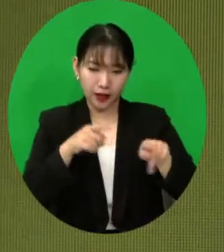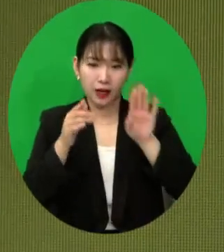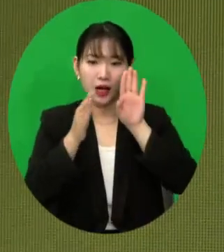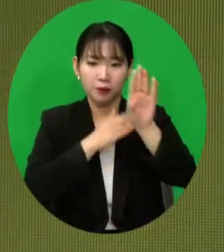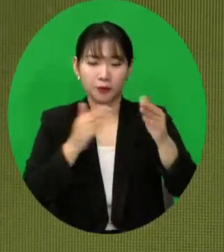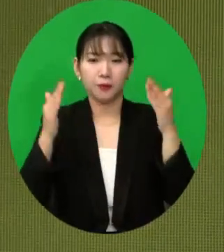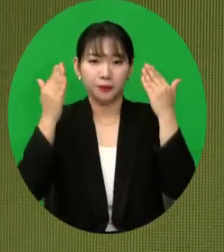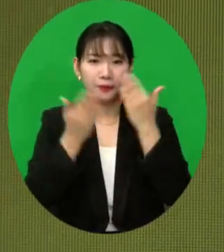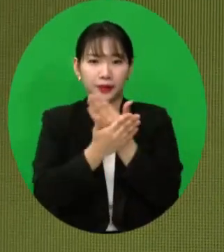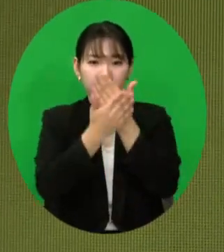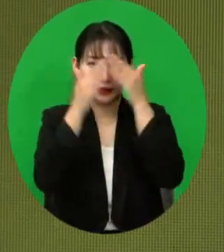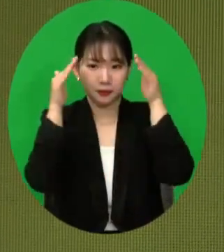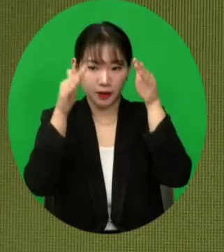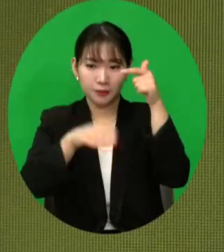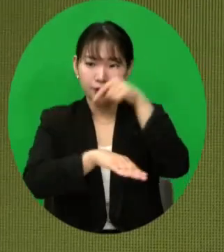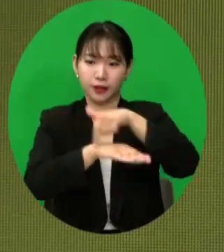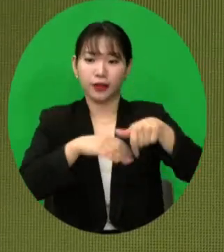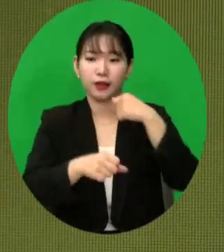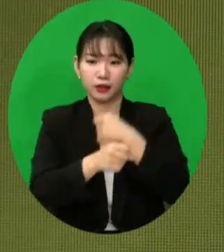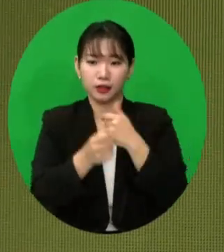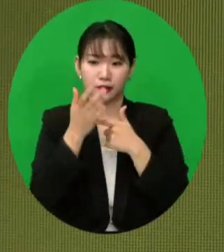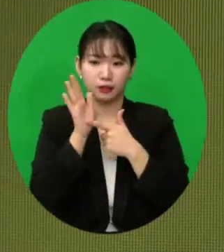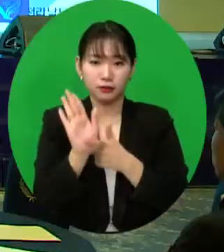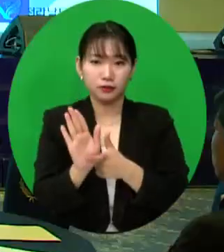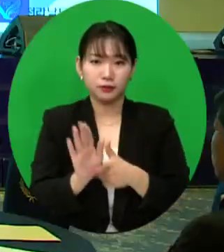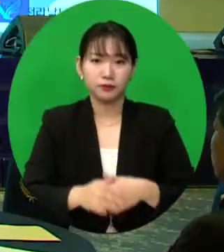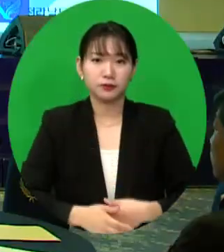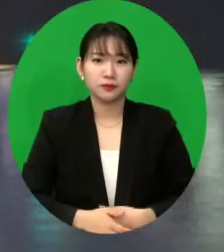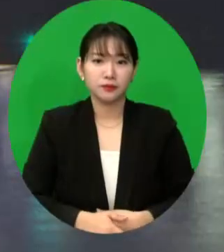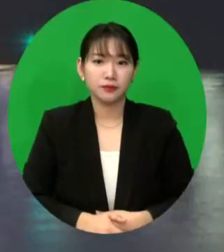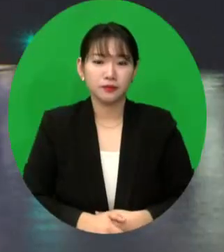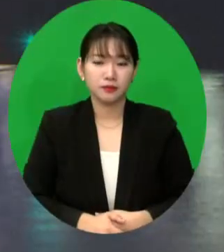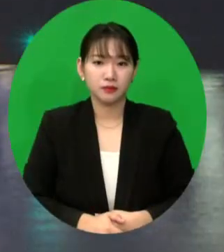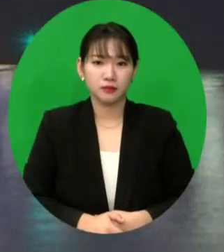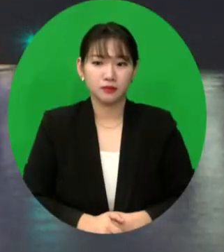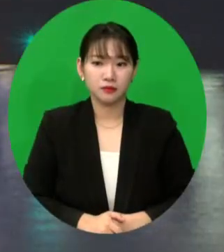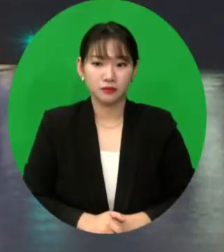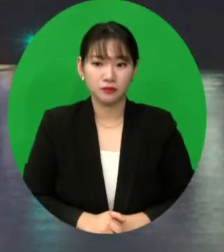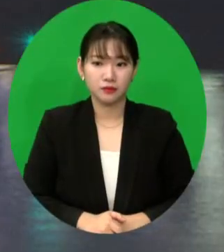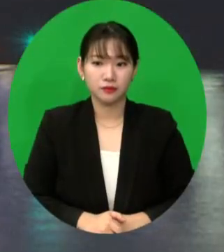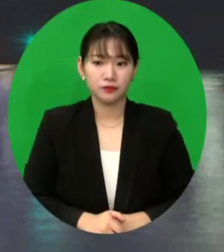앞으로의 발전 방향을 설계해 나가겠다고 밝혔습니다.